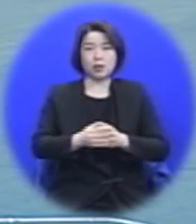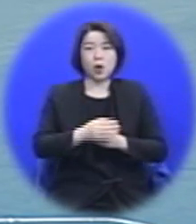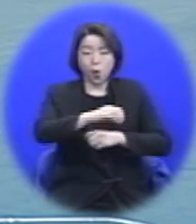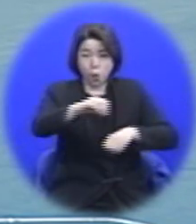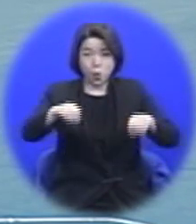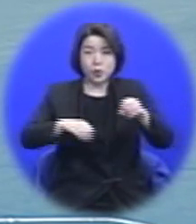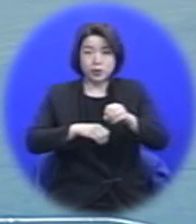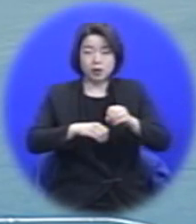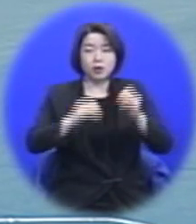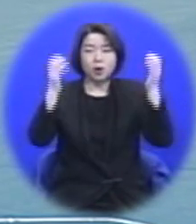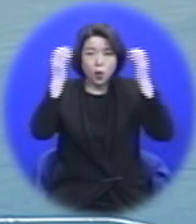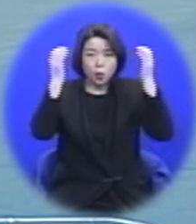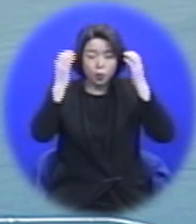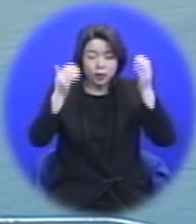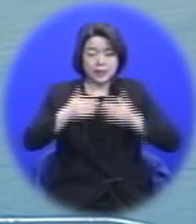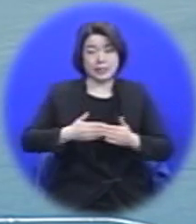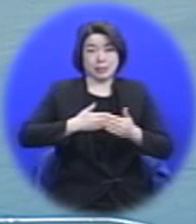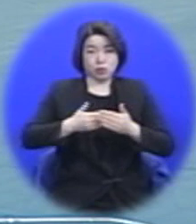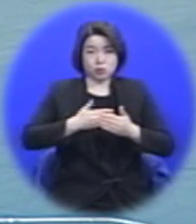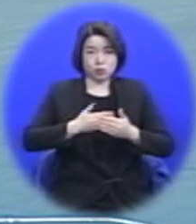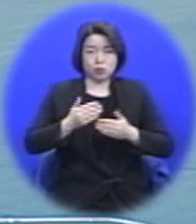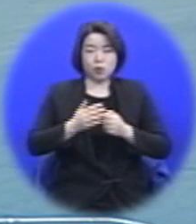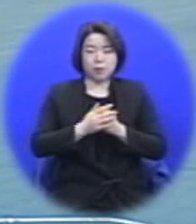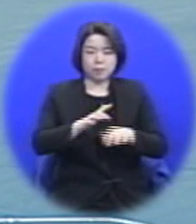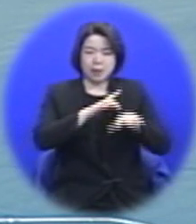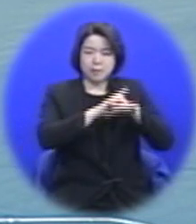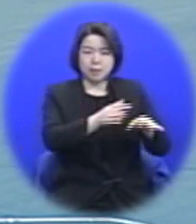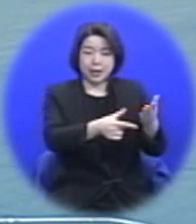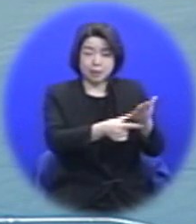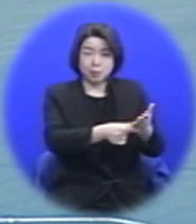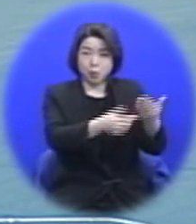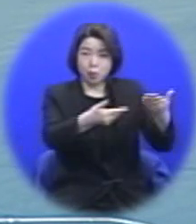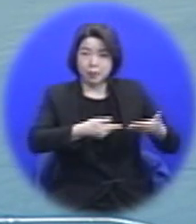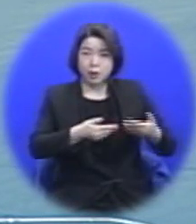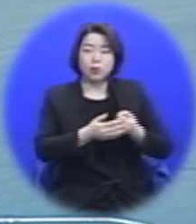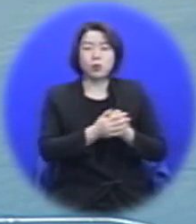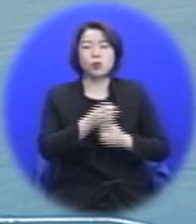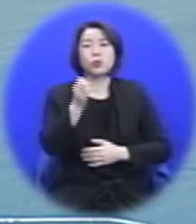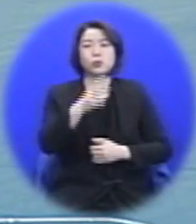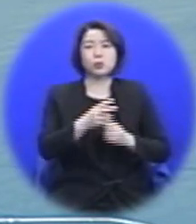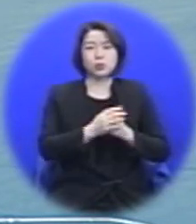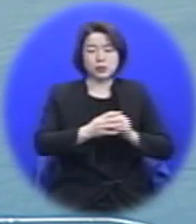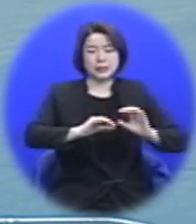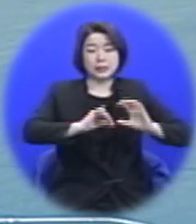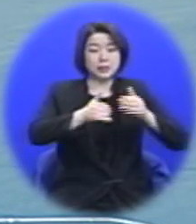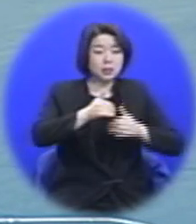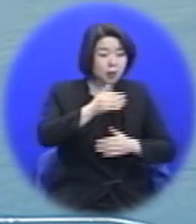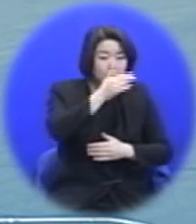오히려 고난이 두려워서 마귀의 표를 받고 그리고